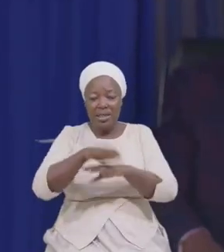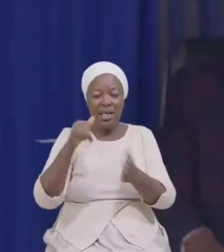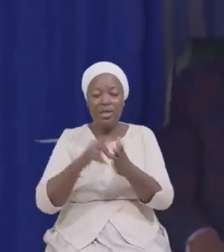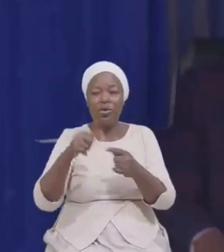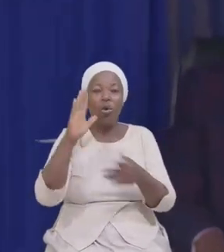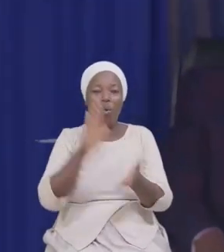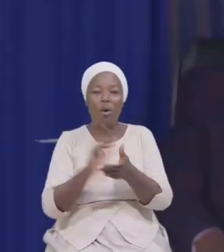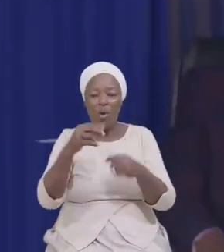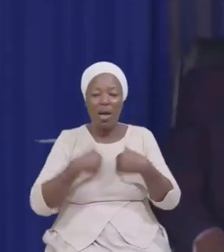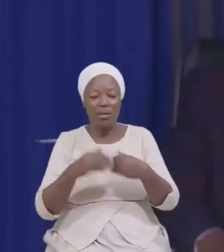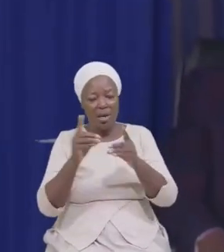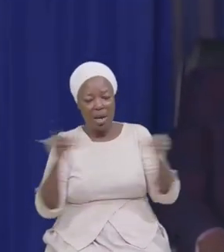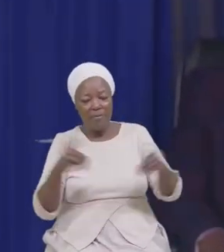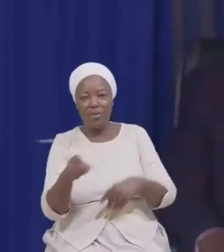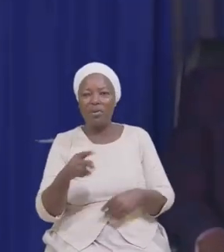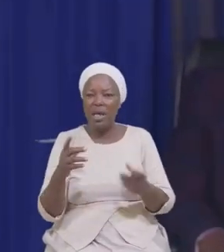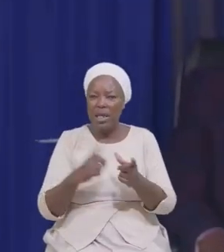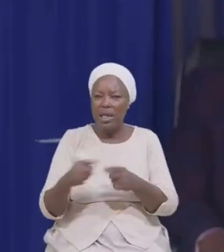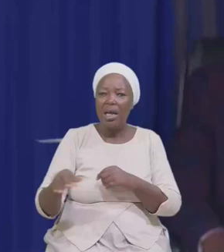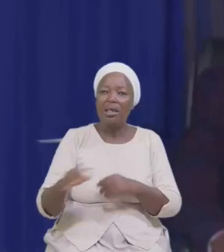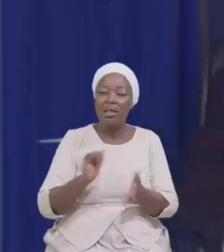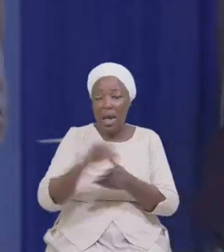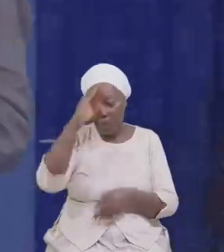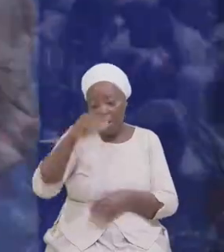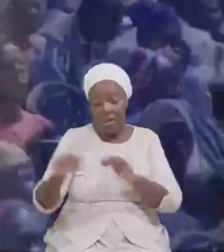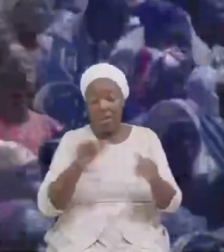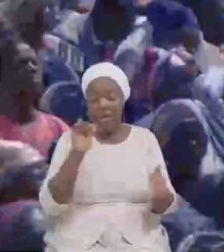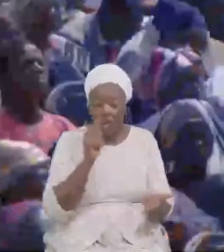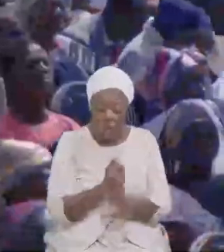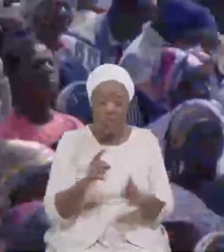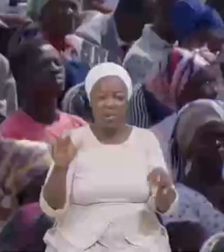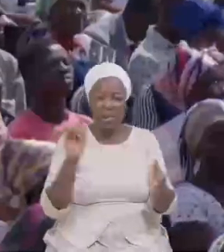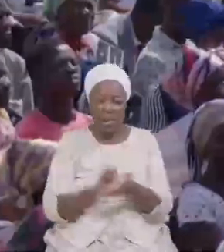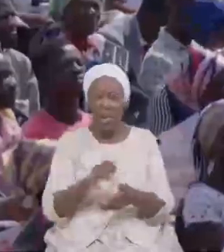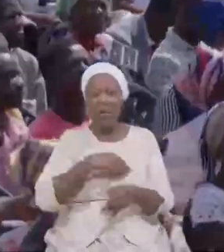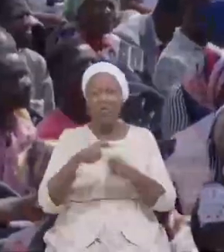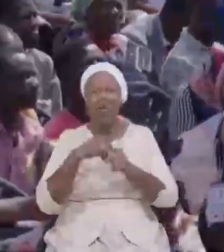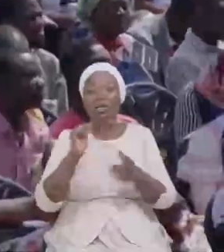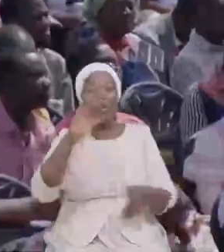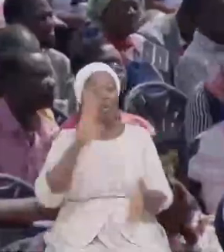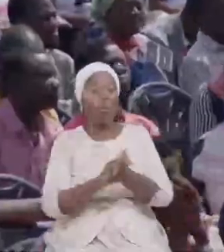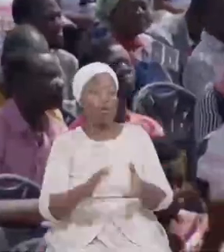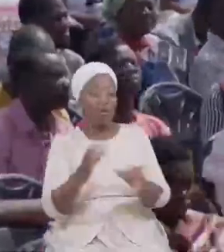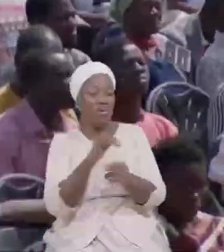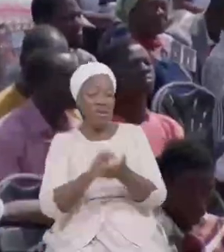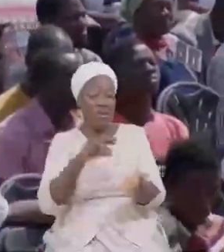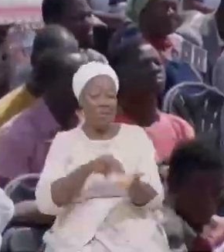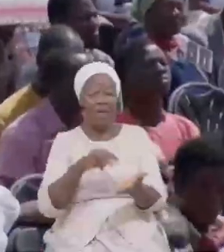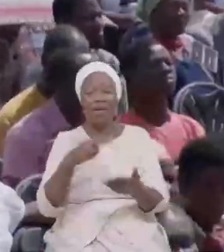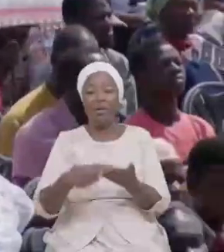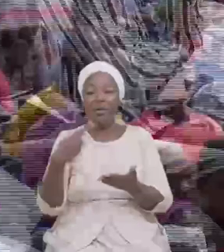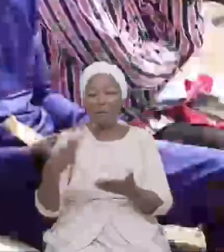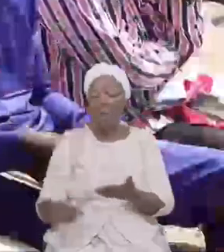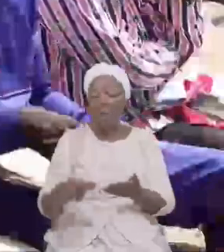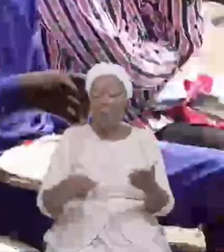quitté. Et il a fait exactement ce que j'ai dit. Quand la femme a reçu le rapport médical,